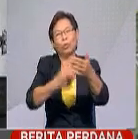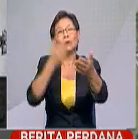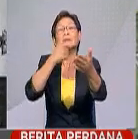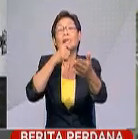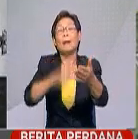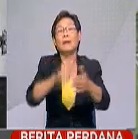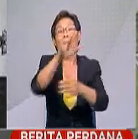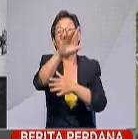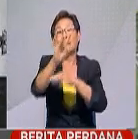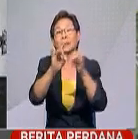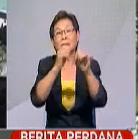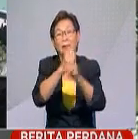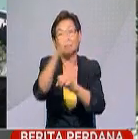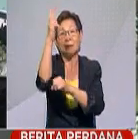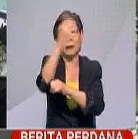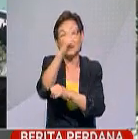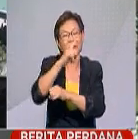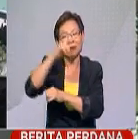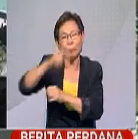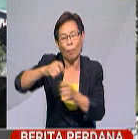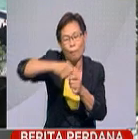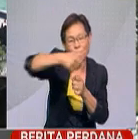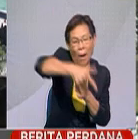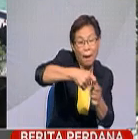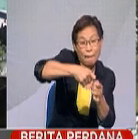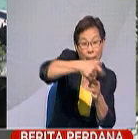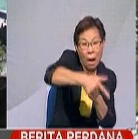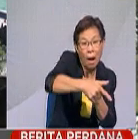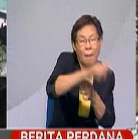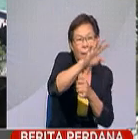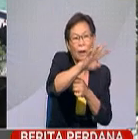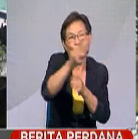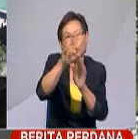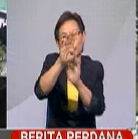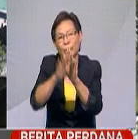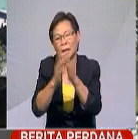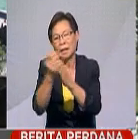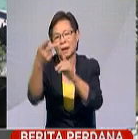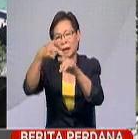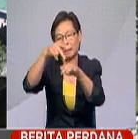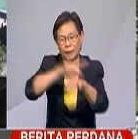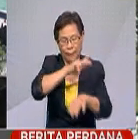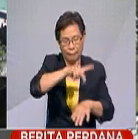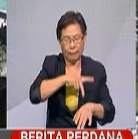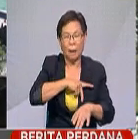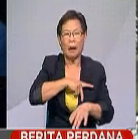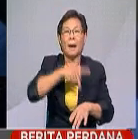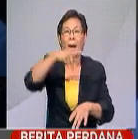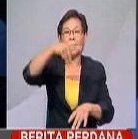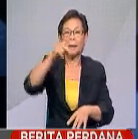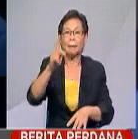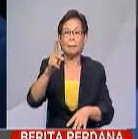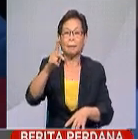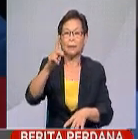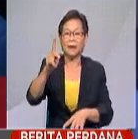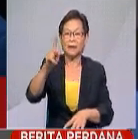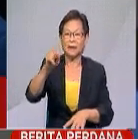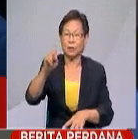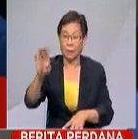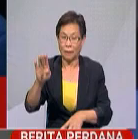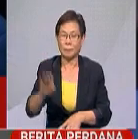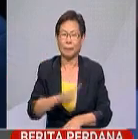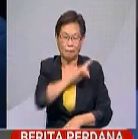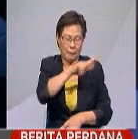tahun. Malah, kerajaan tidak perlu membayar pampasan RM42 bilion kepada pemilik konsesi.